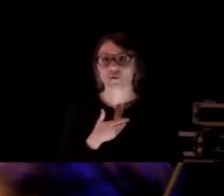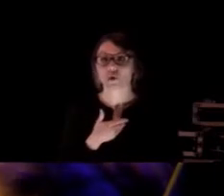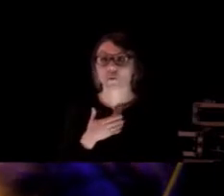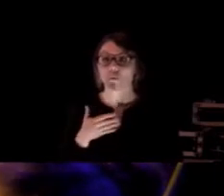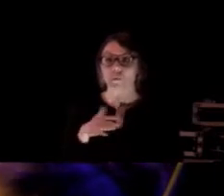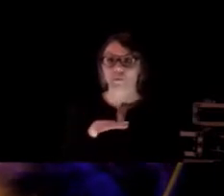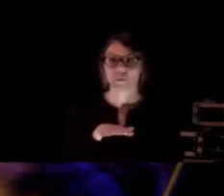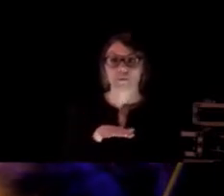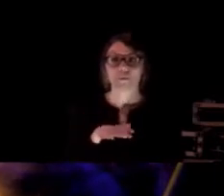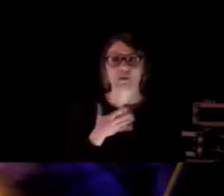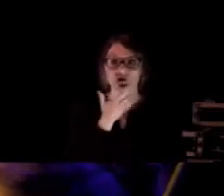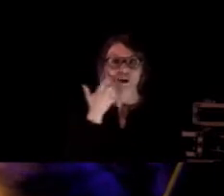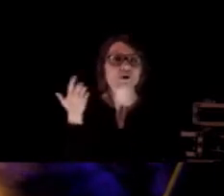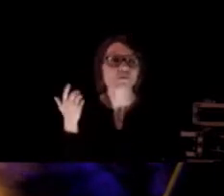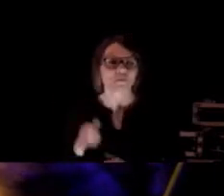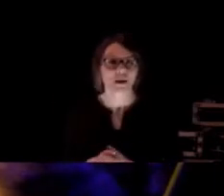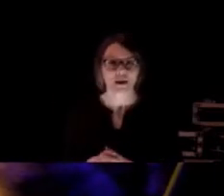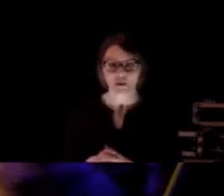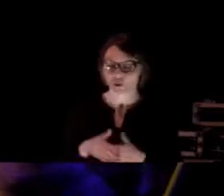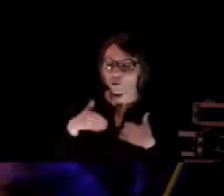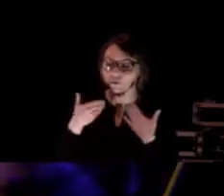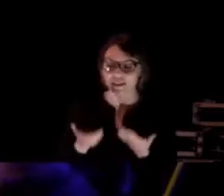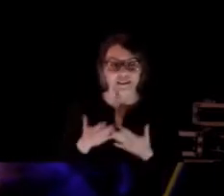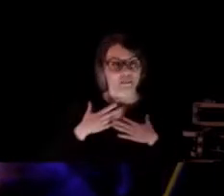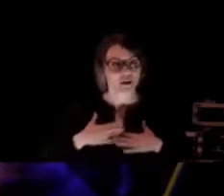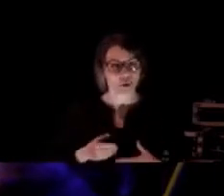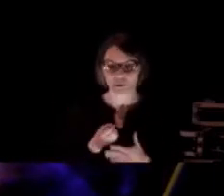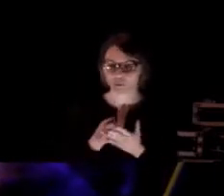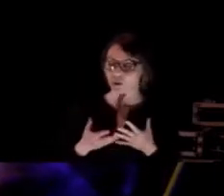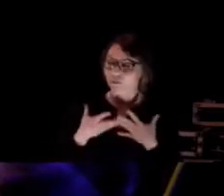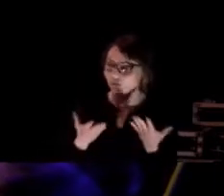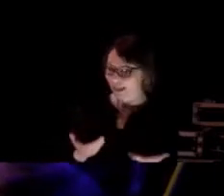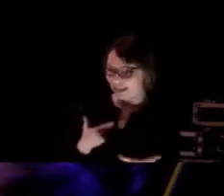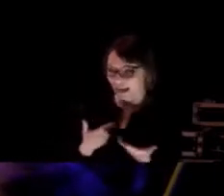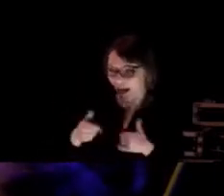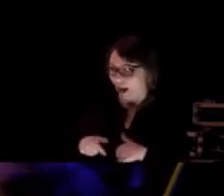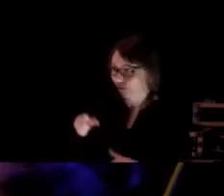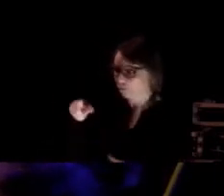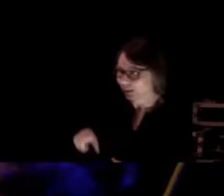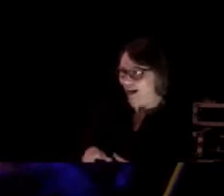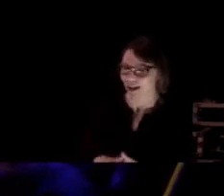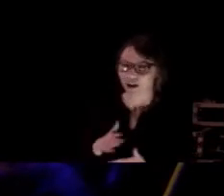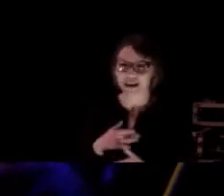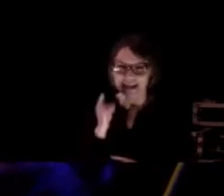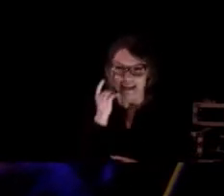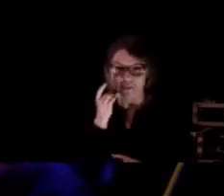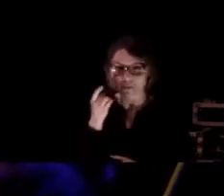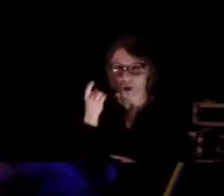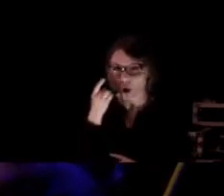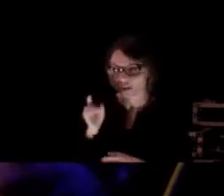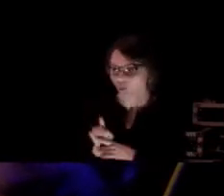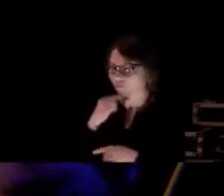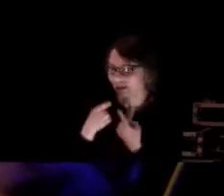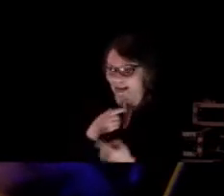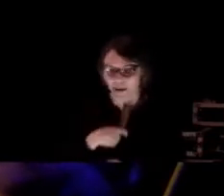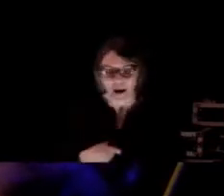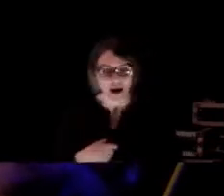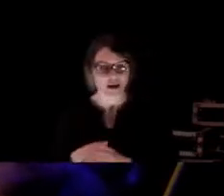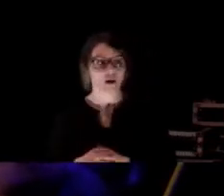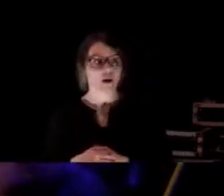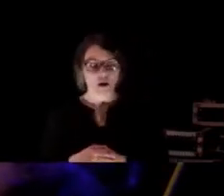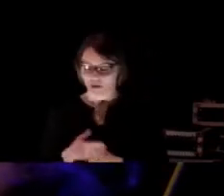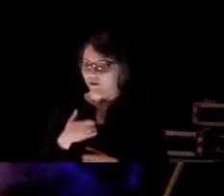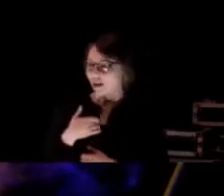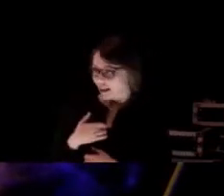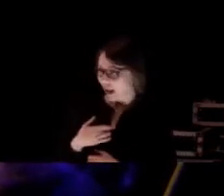handler om, når du bare viser meg med kroppsspråket ditt at jeg er her for deg, du har det der glimt i øynene da, som forteller meg at jeg